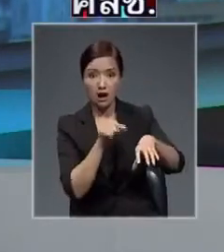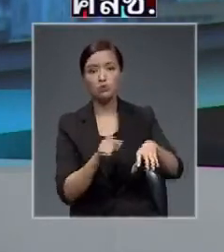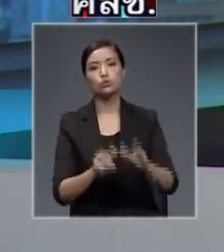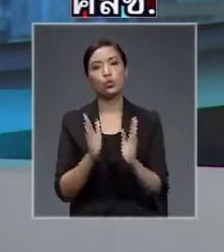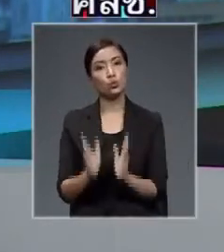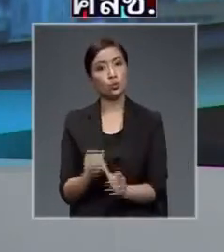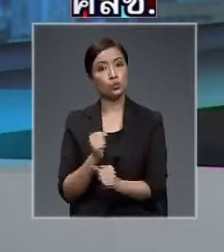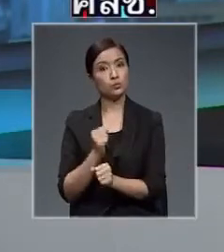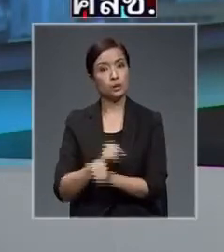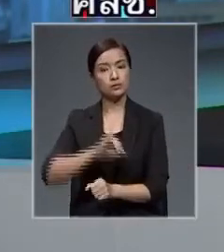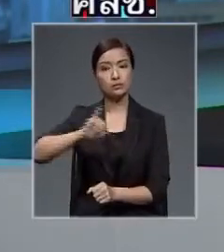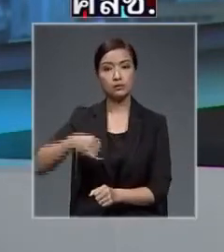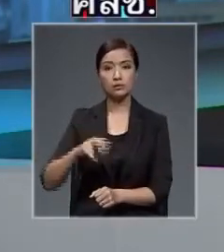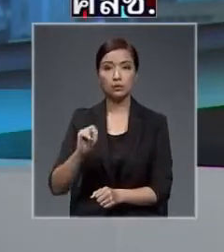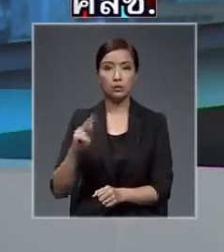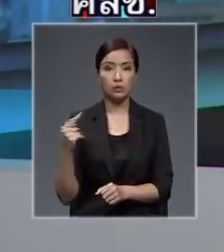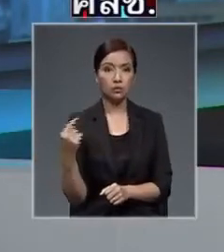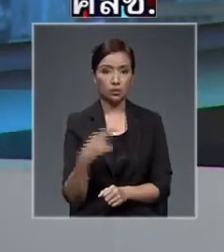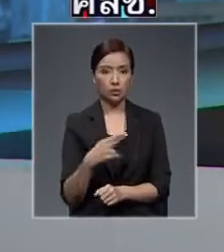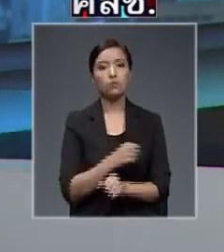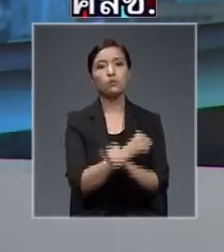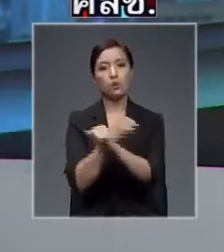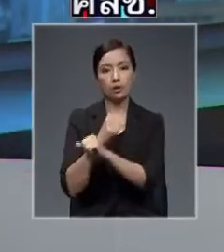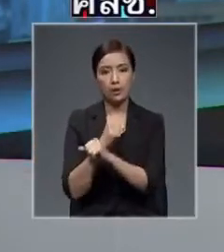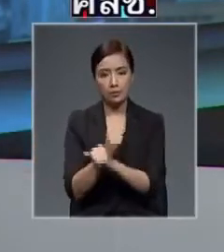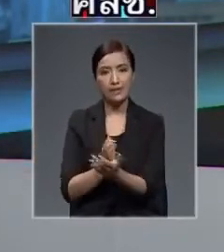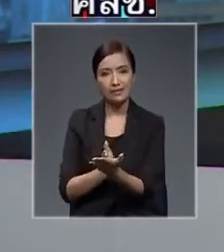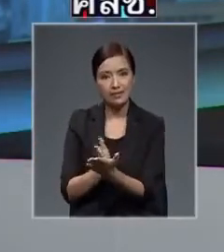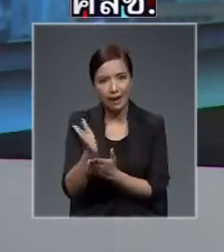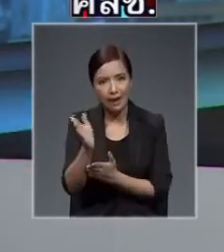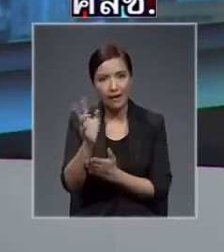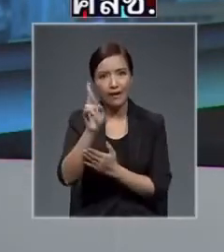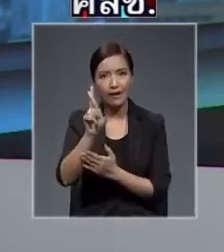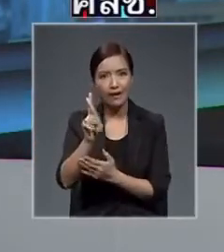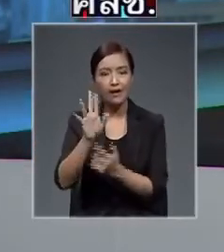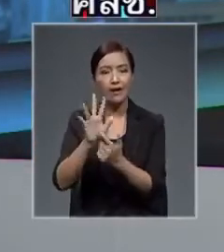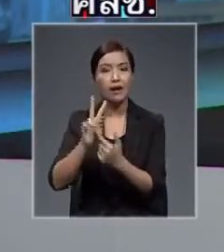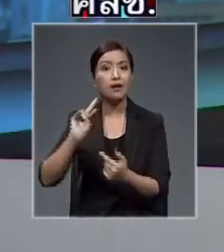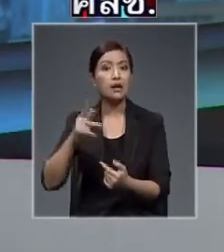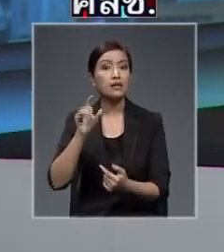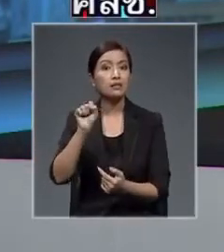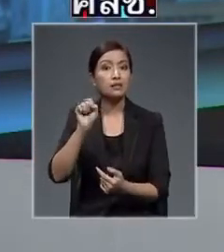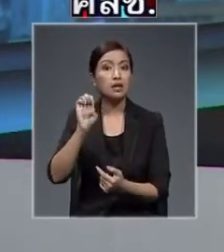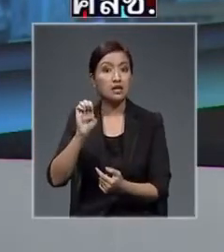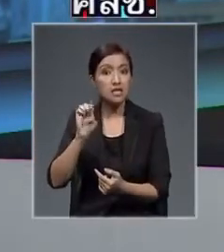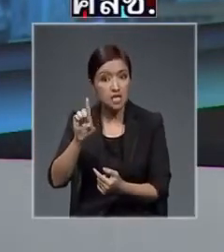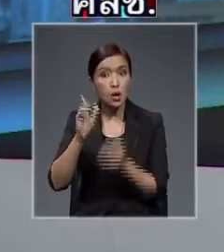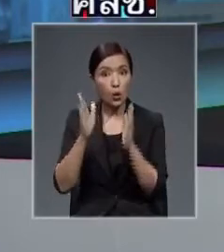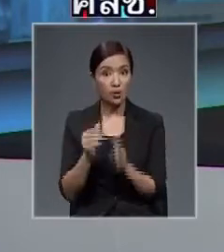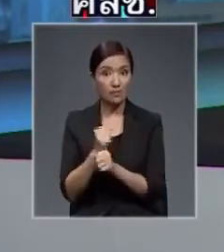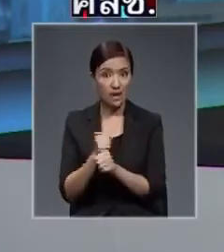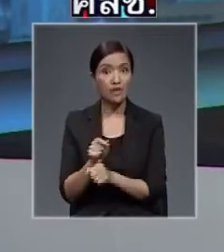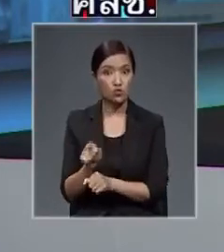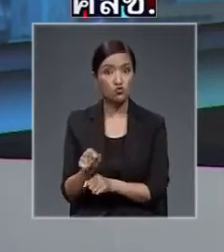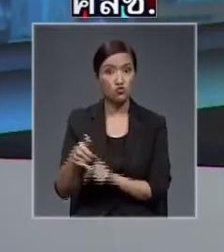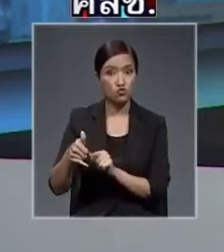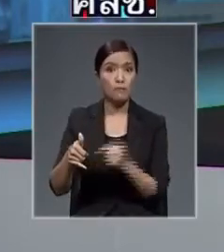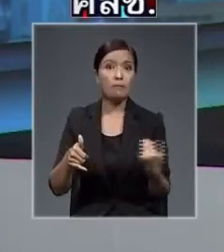หน้าที่ความปลอดภัยด้านรังสีอยู่ด้วยเสมอนะคะเจ้าหน้าที่ความปลอดภัยด้